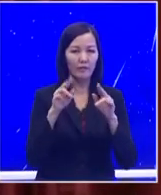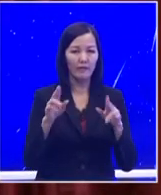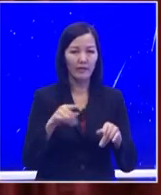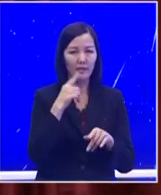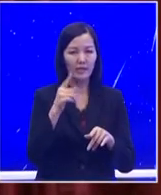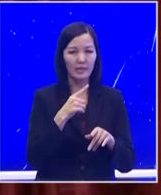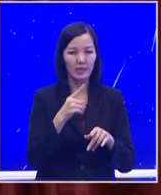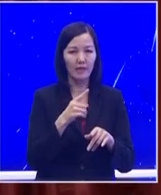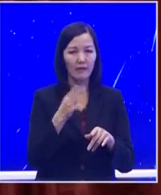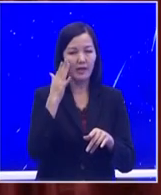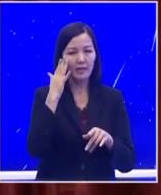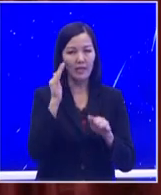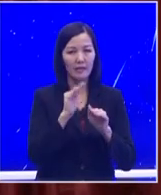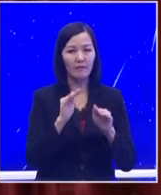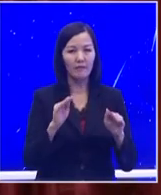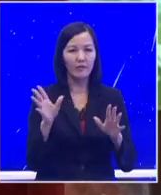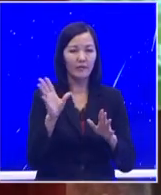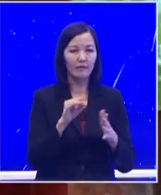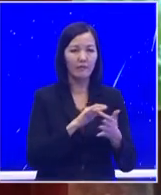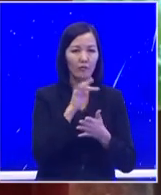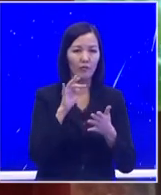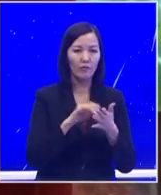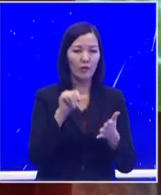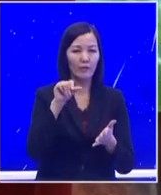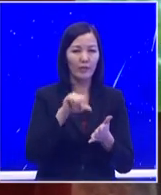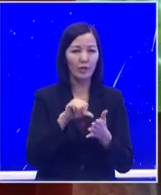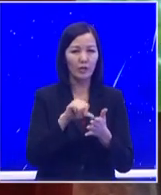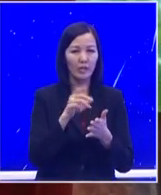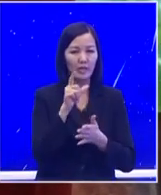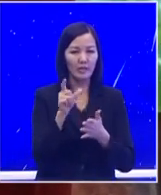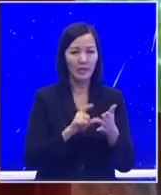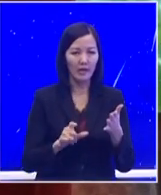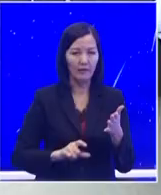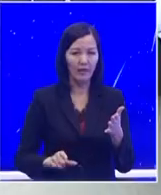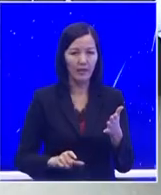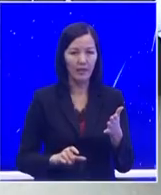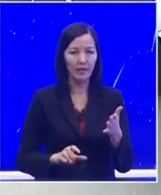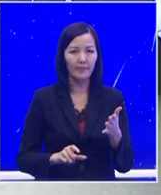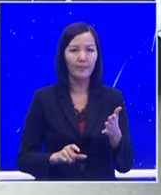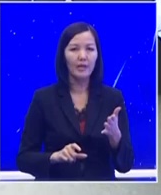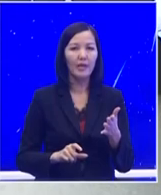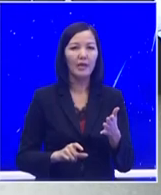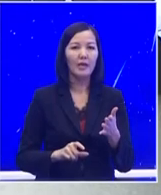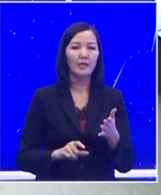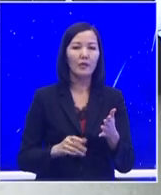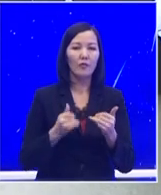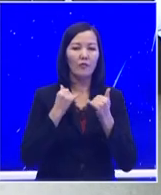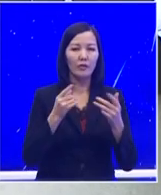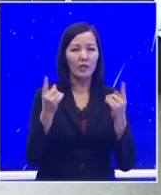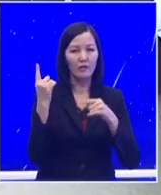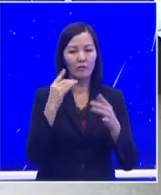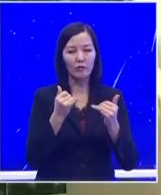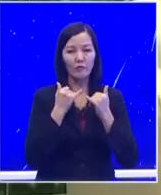мероприятий прошло во Дворце языков. Талантливые ученики со всего города прочитали наизусть стихотворение поэта. Тем самым